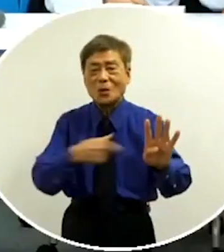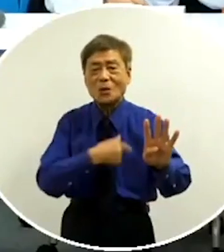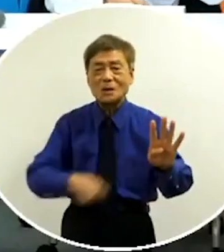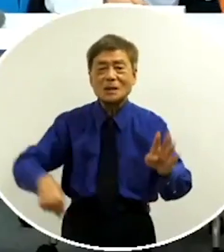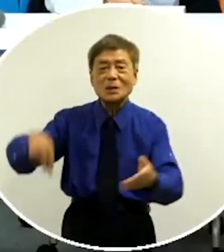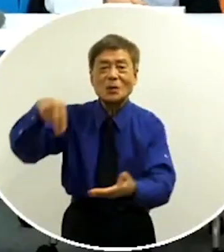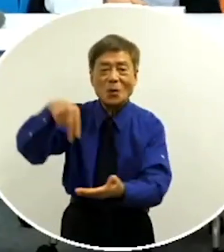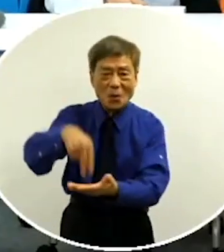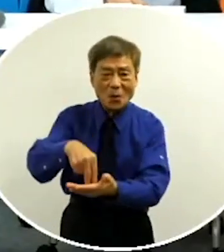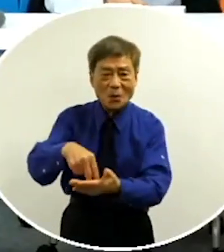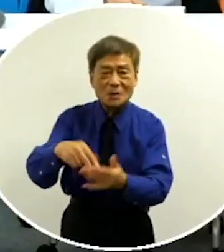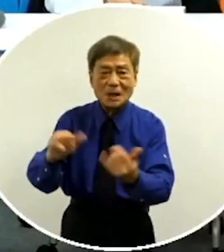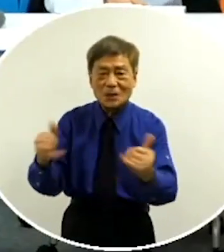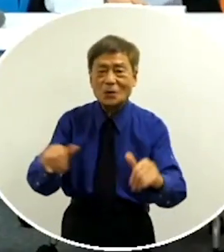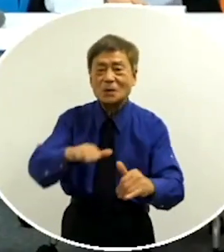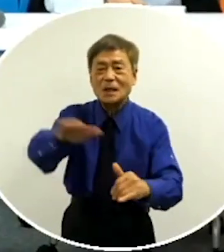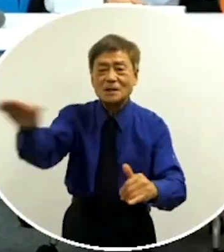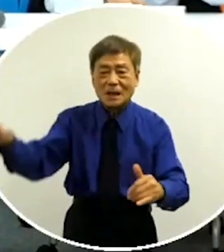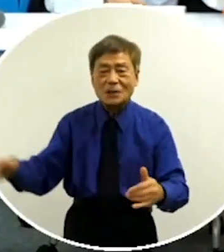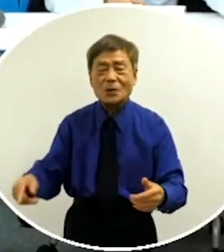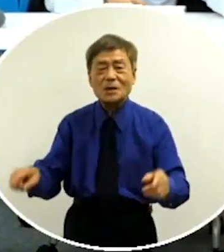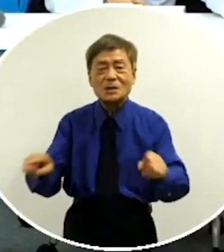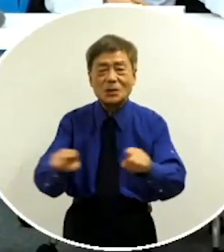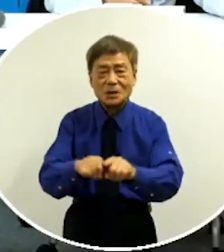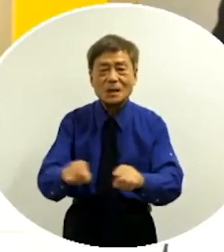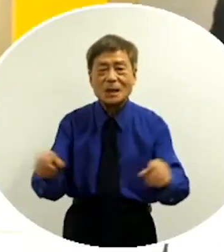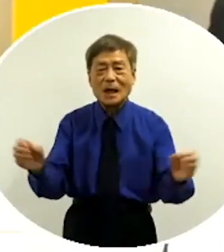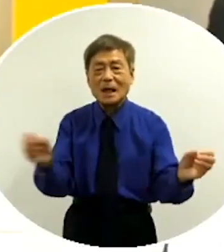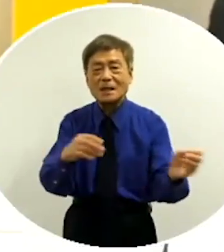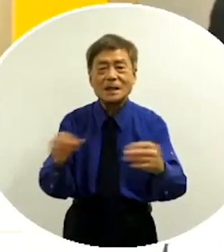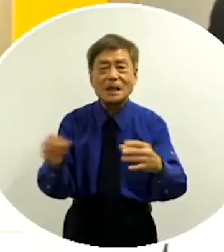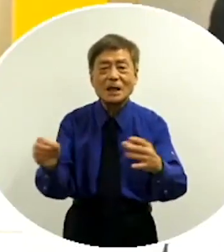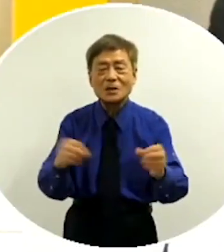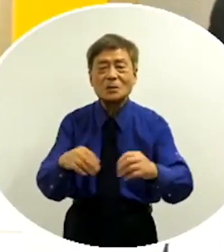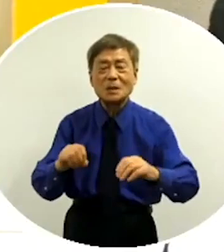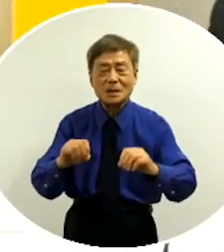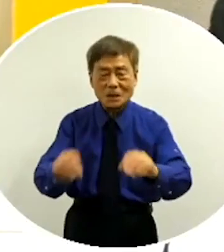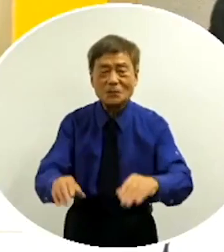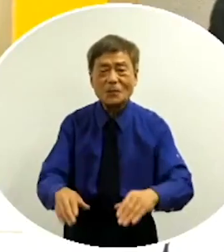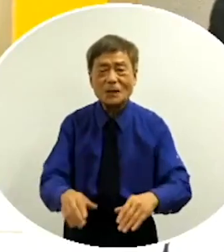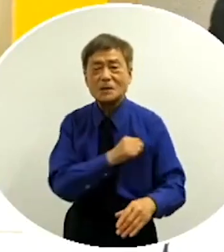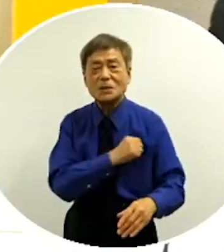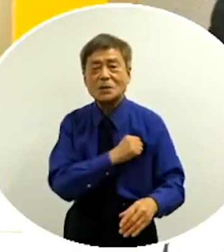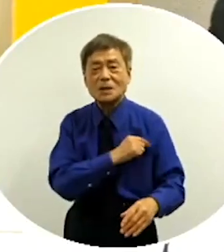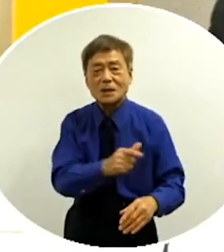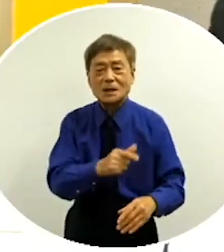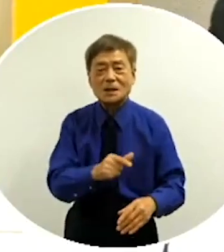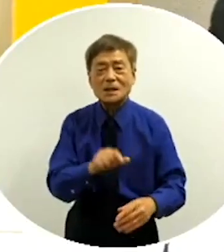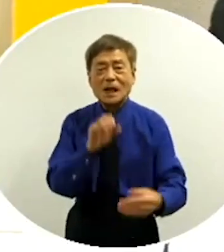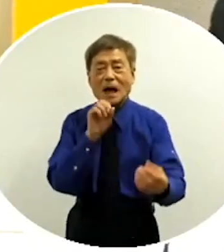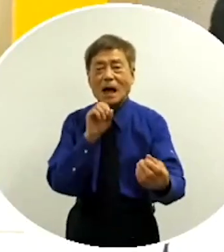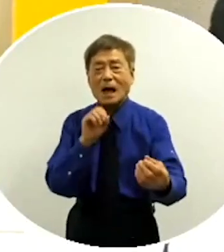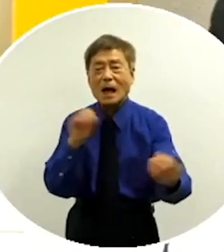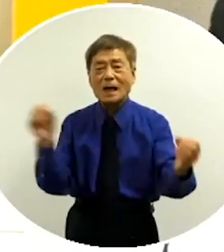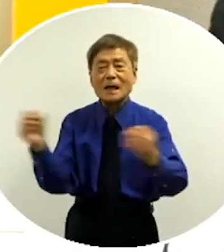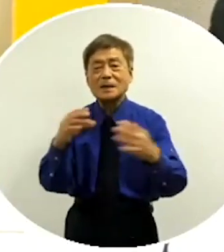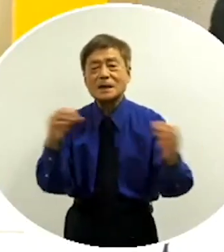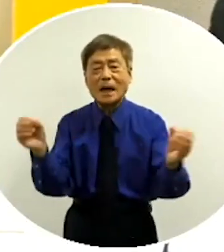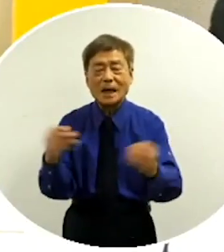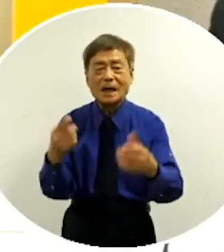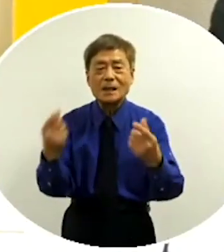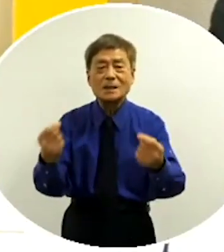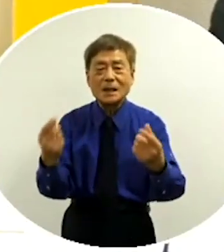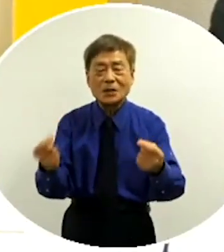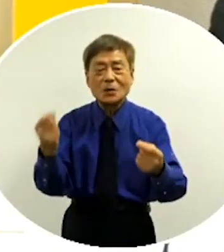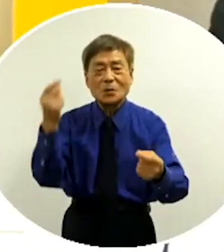いうふうに思いましたありがとうございましたまあ大変の活発なあの討論できたかというふうに思いますがじつはこの